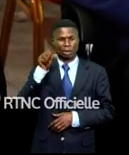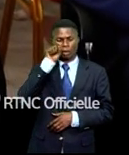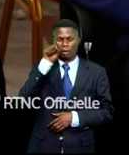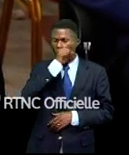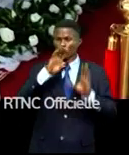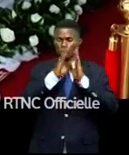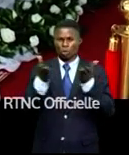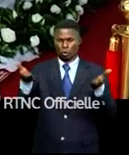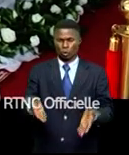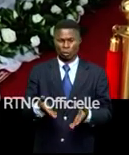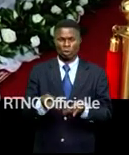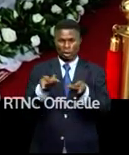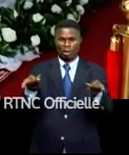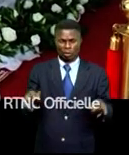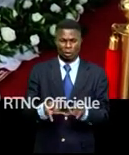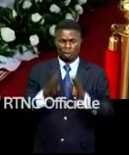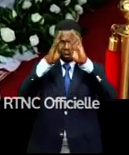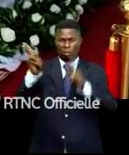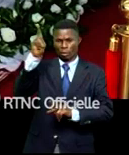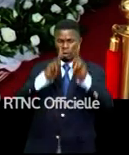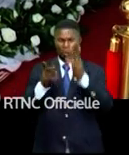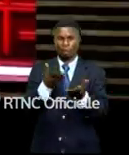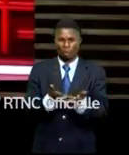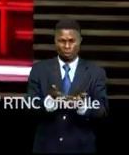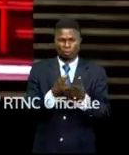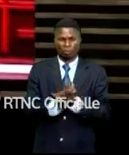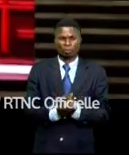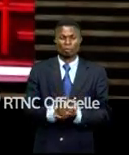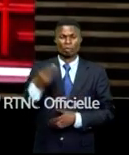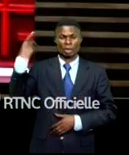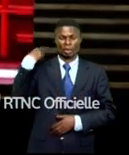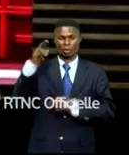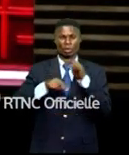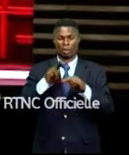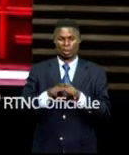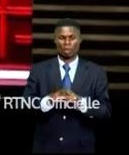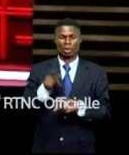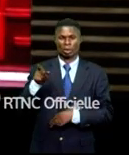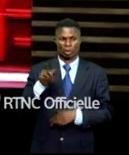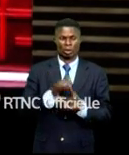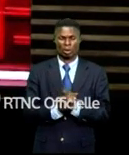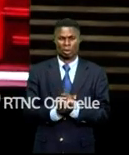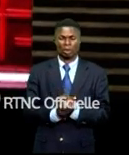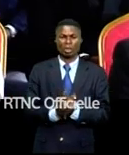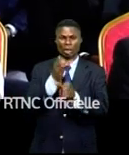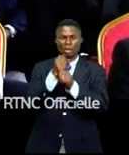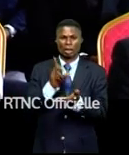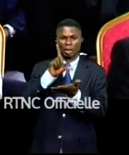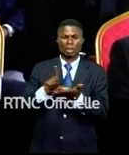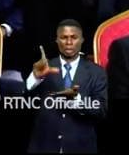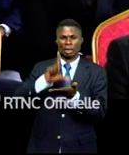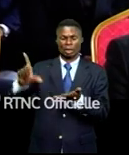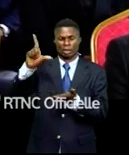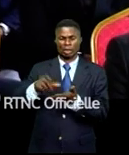tous présents dans le hall du siège du Parlement. Henri Thomas Lokondo avait obtenu sa licence en sciences